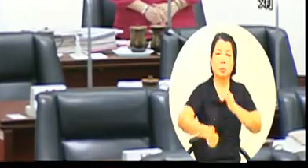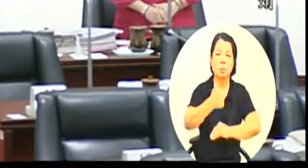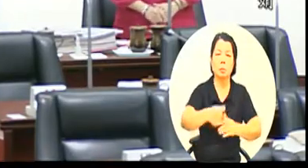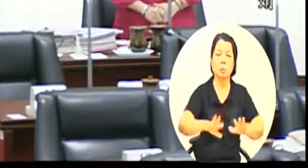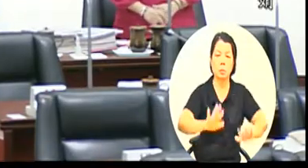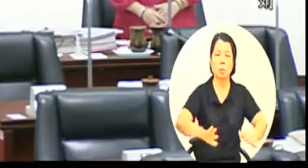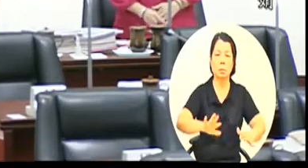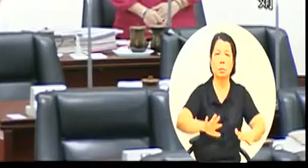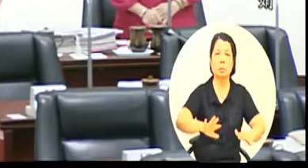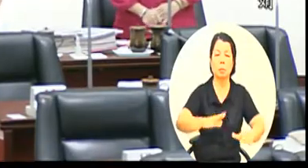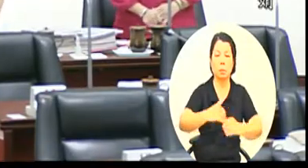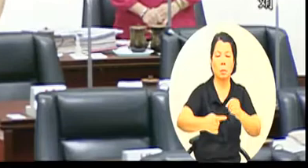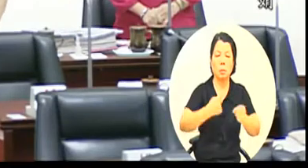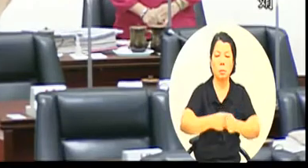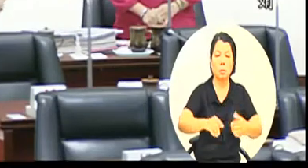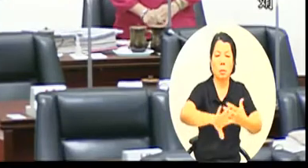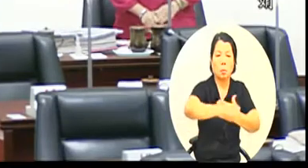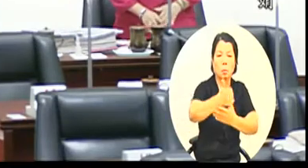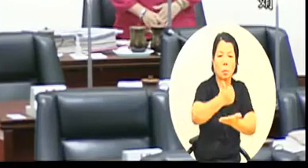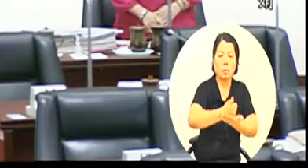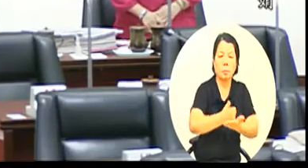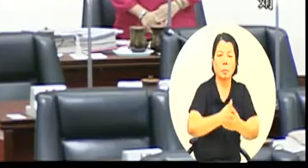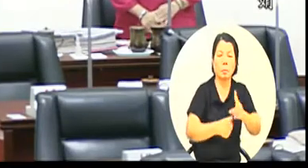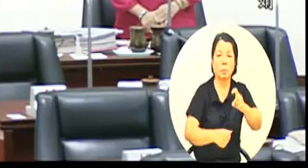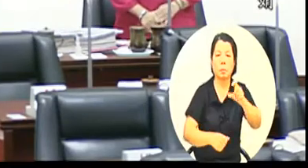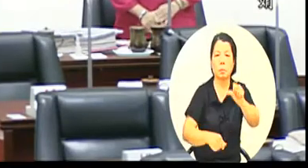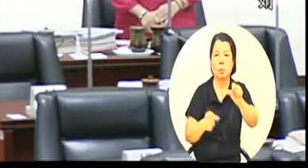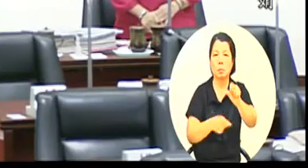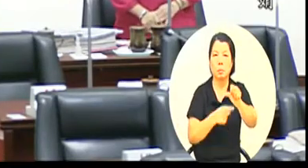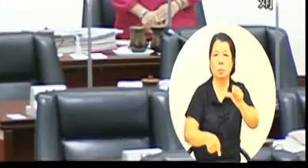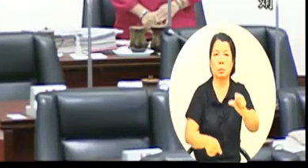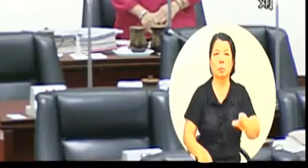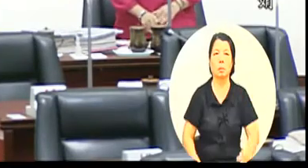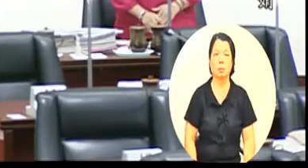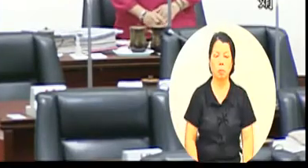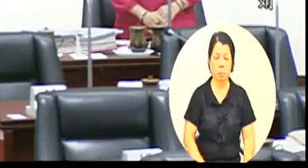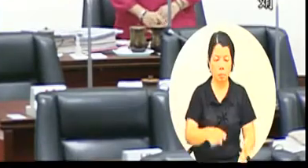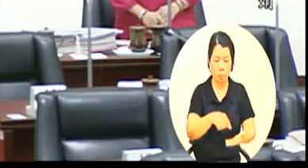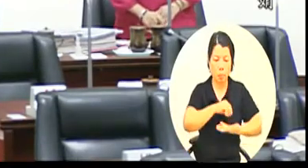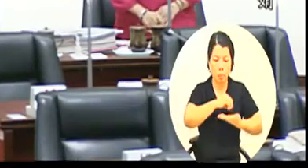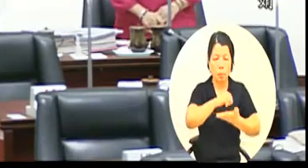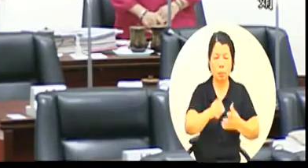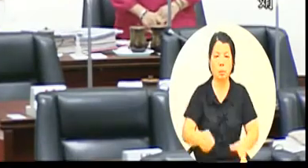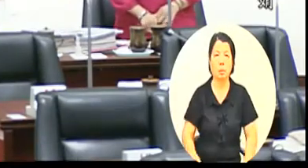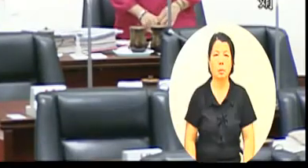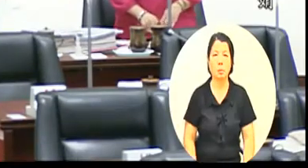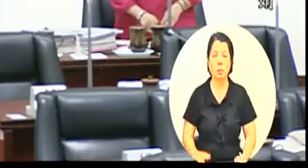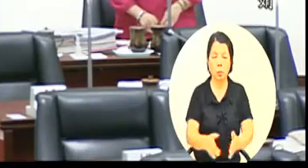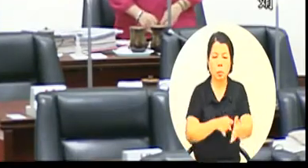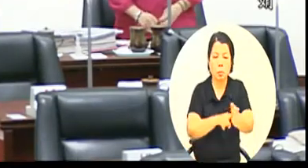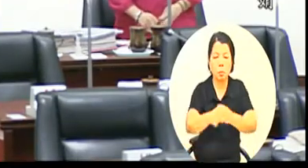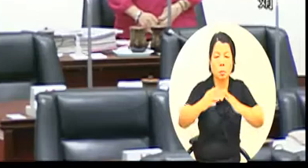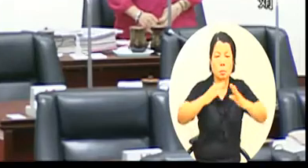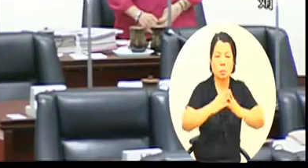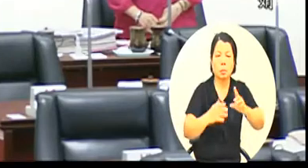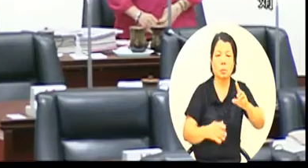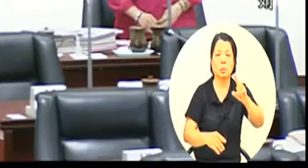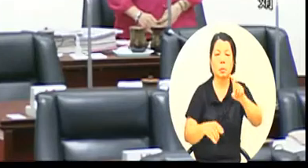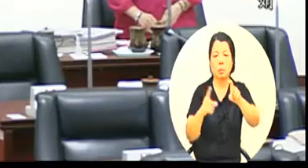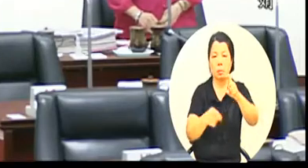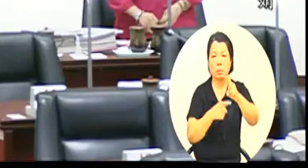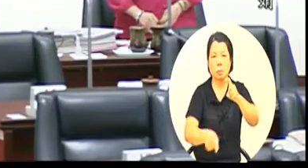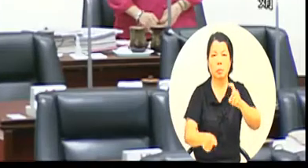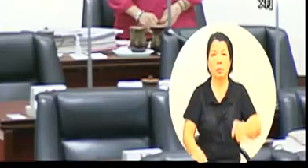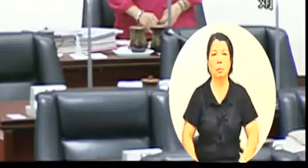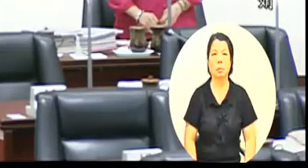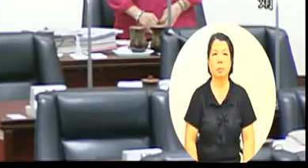里面，我看了一下，你可能提到有10个是专家，然后我们还有其他是